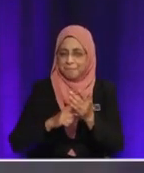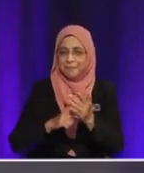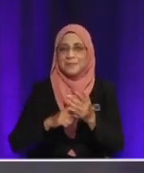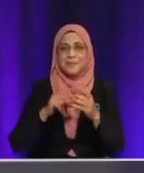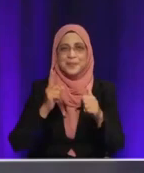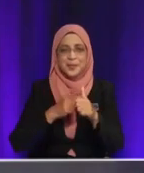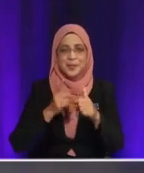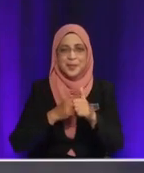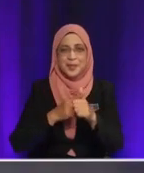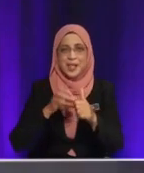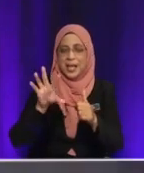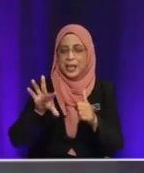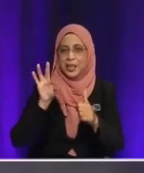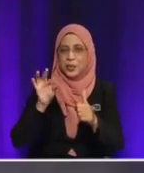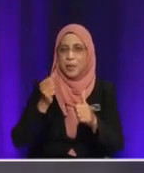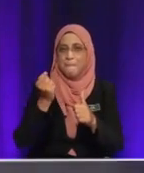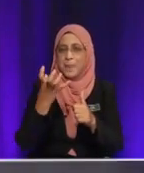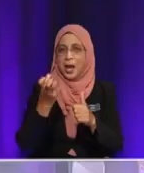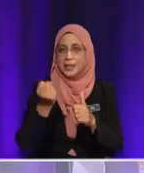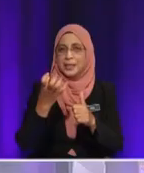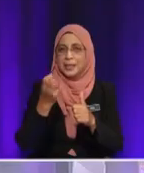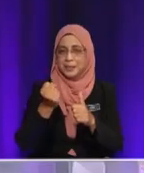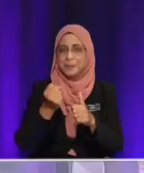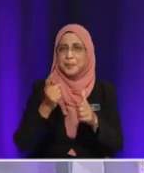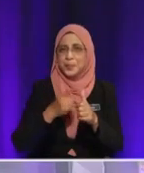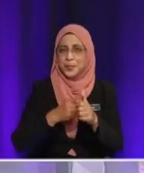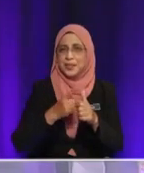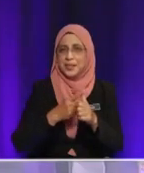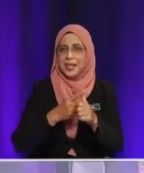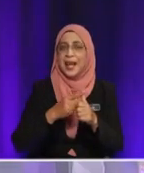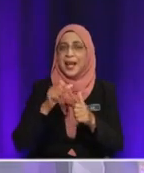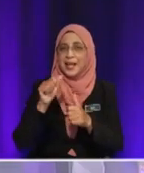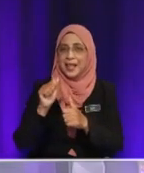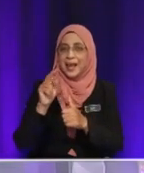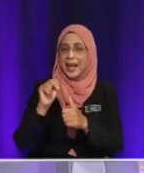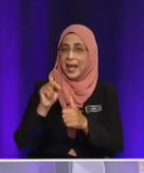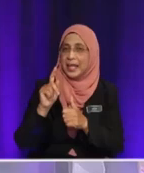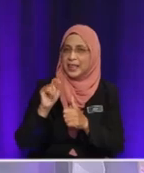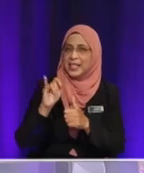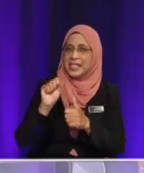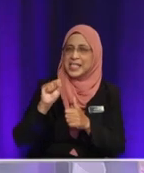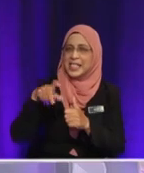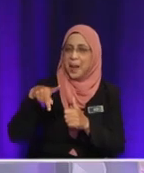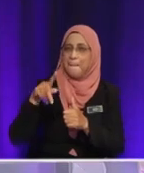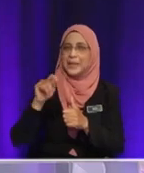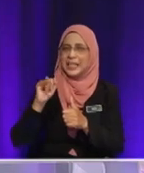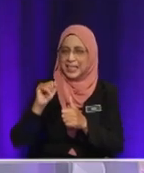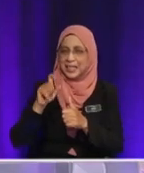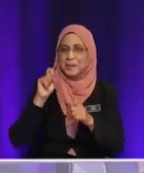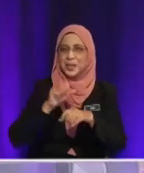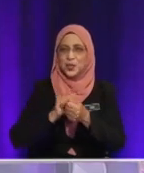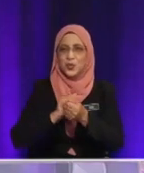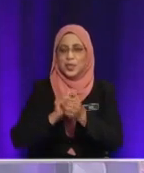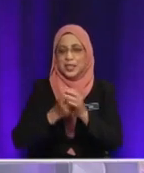cikgu. Okey, tisu basah boleh juga. Tapi mula-mula kita kena pakai larutan